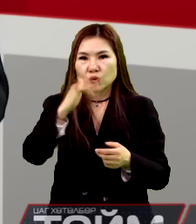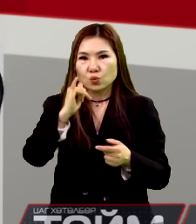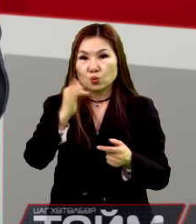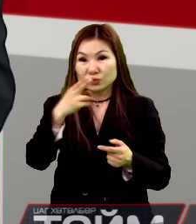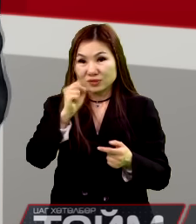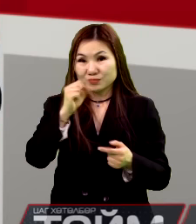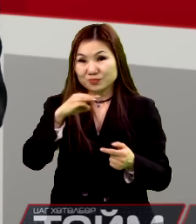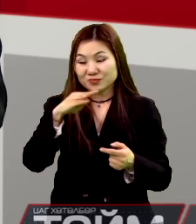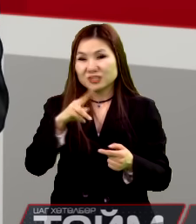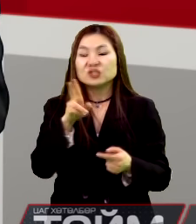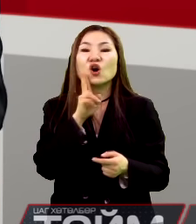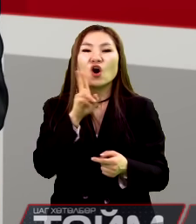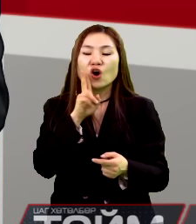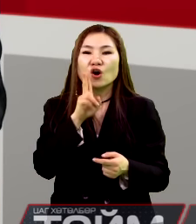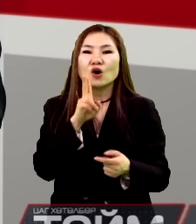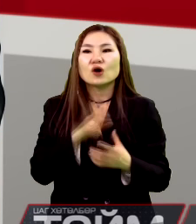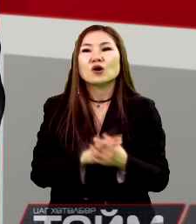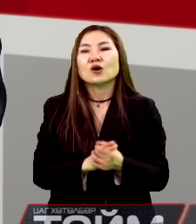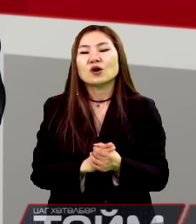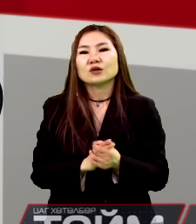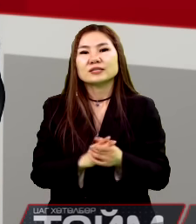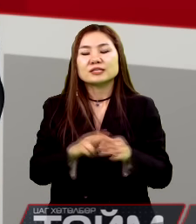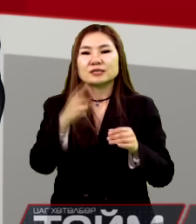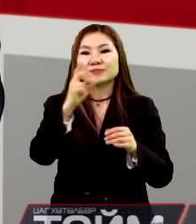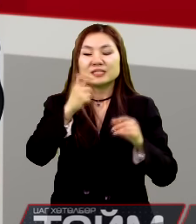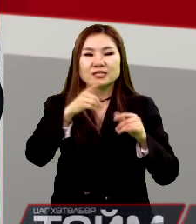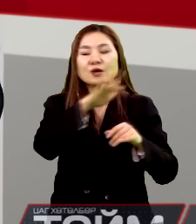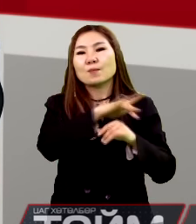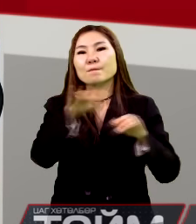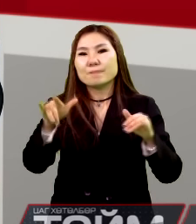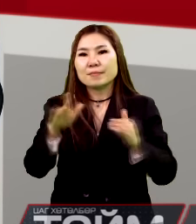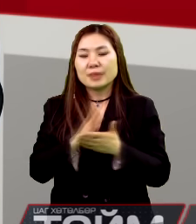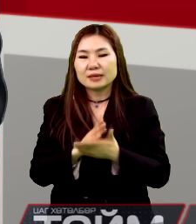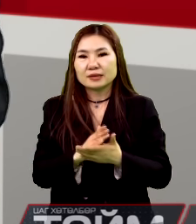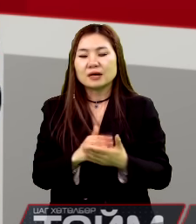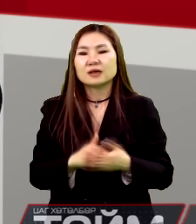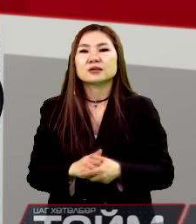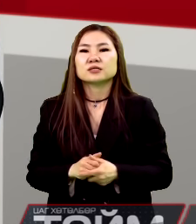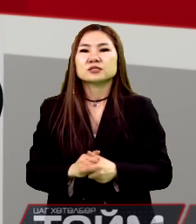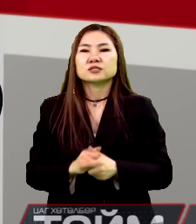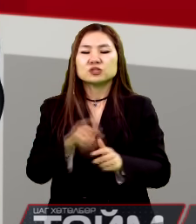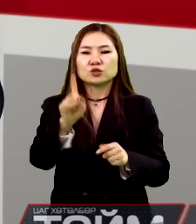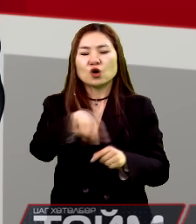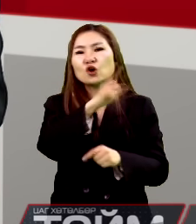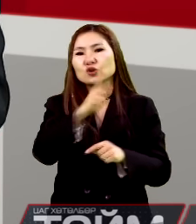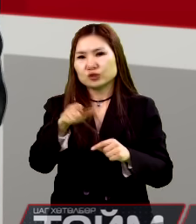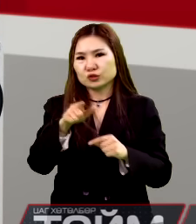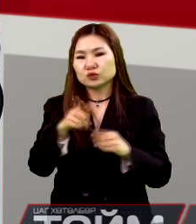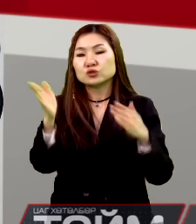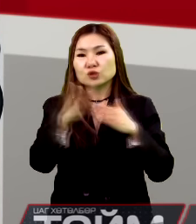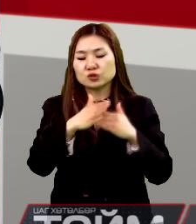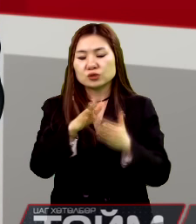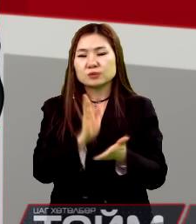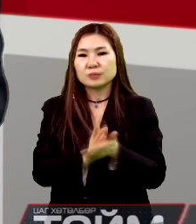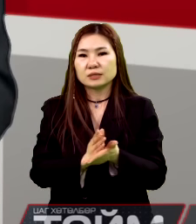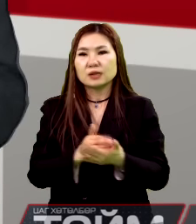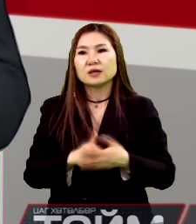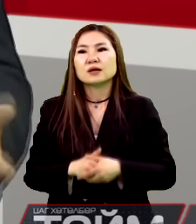годамжны хоол гэж бид нар их одоо ярьдаг тийм ээ. За энэ зарим одоо хоолны зүгүүдийг бол одоо болиулсан байна тийм ээ. Үйл ажиллагааг нь явуулах нь хоригдсан байна. За